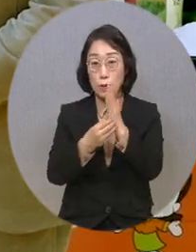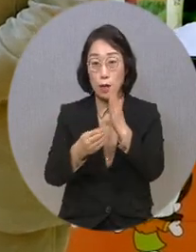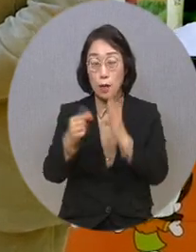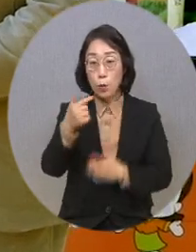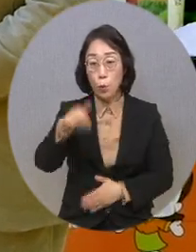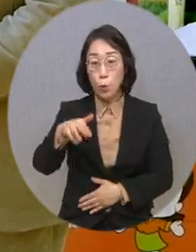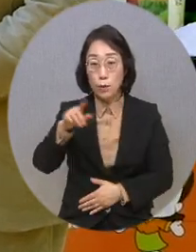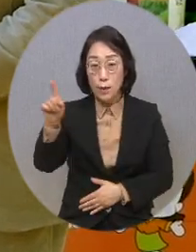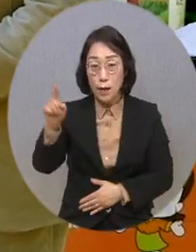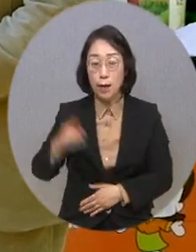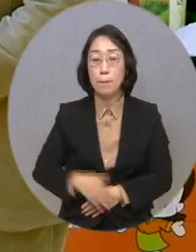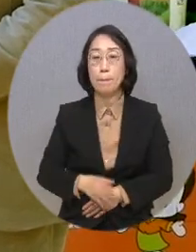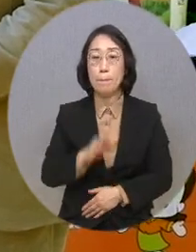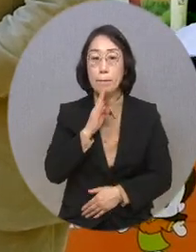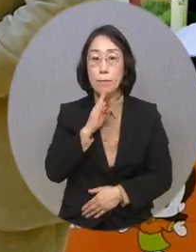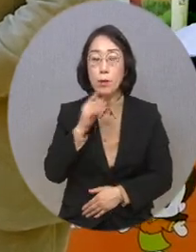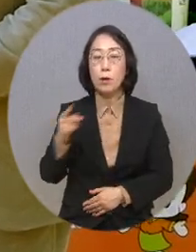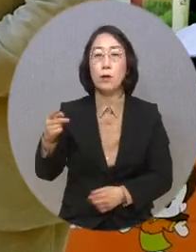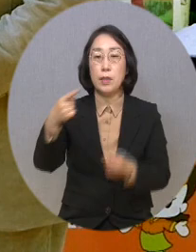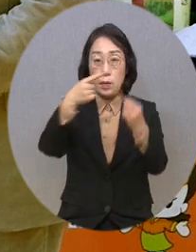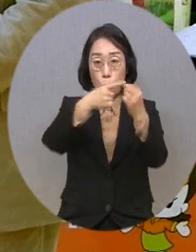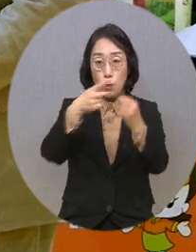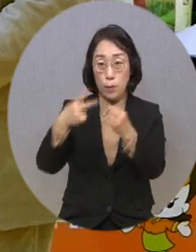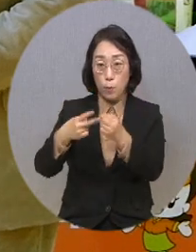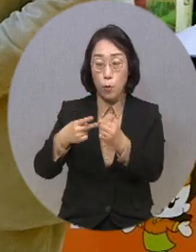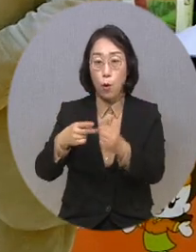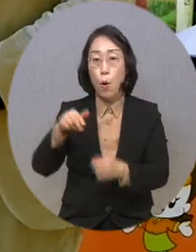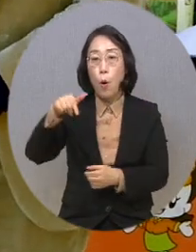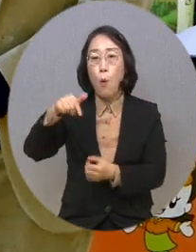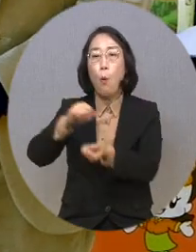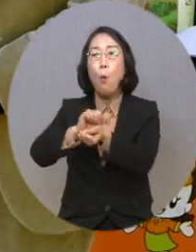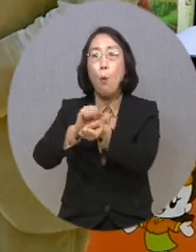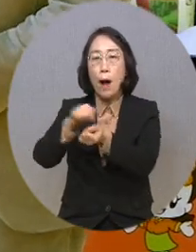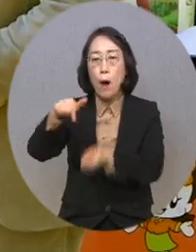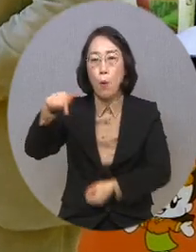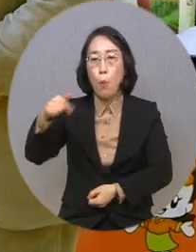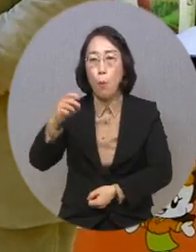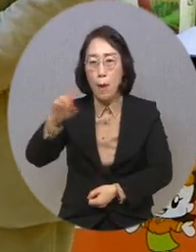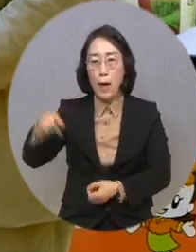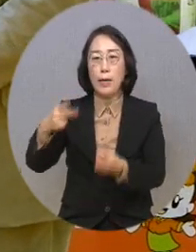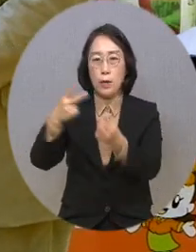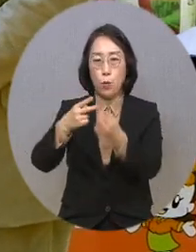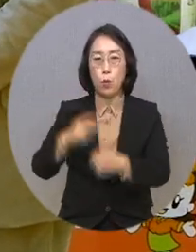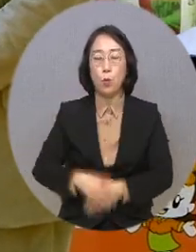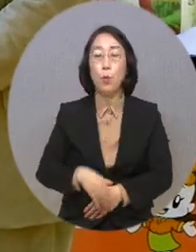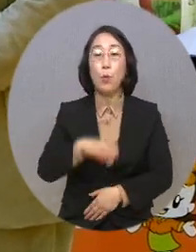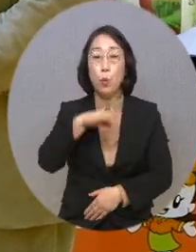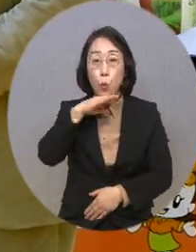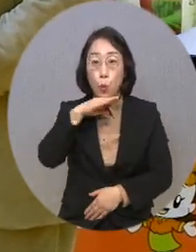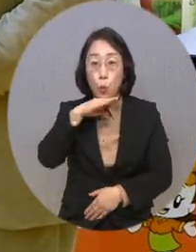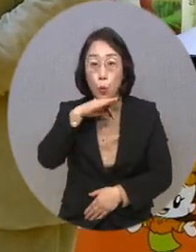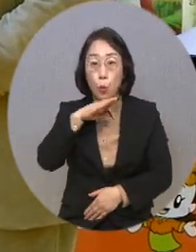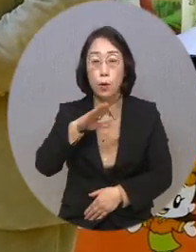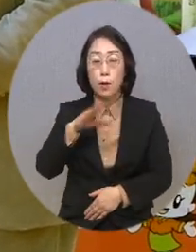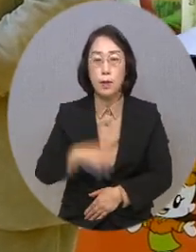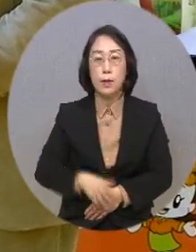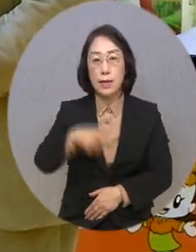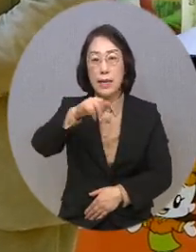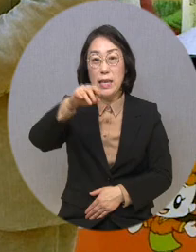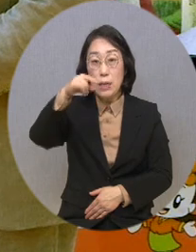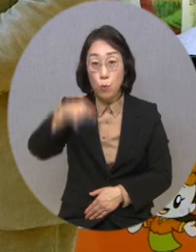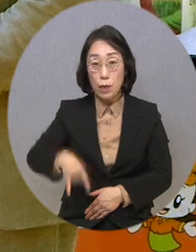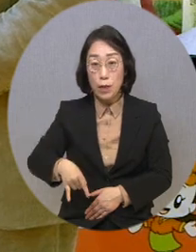수산물. 네. 진주제 표시 제1호 별교 꼬마. 꼬마! 그리고 여기도 이제 좀 이따 소개하겠지만은 이 키위가